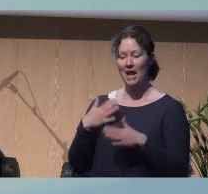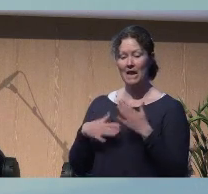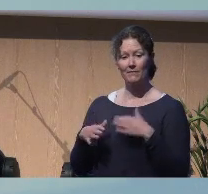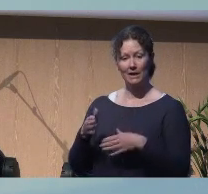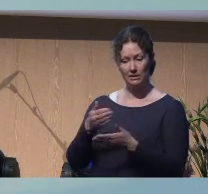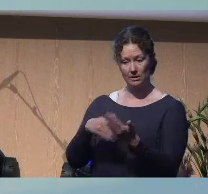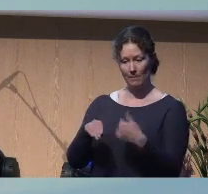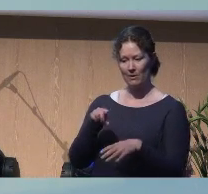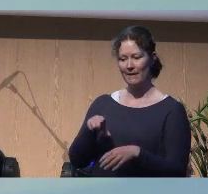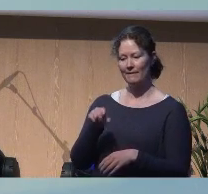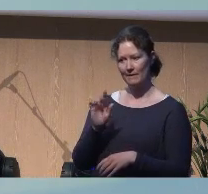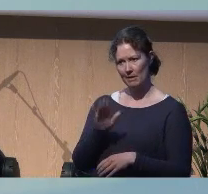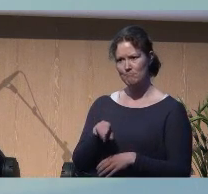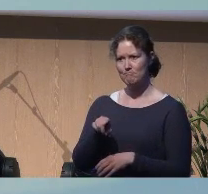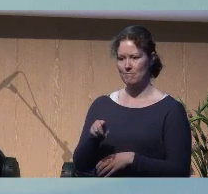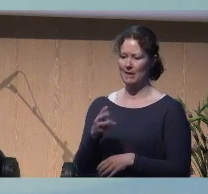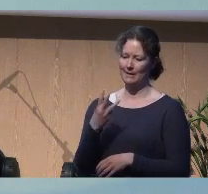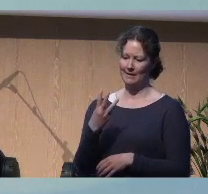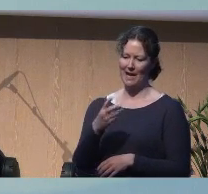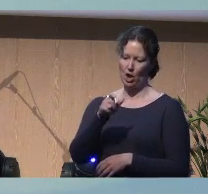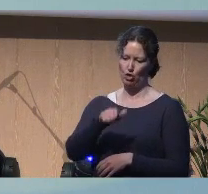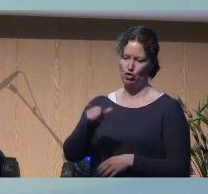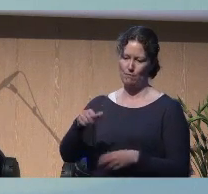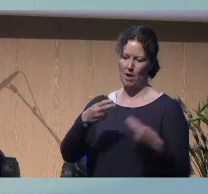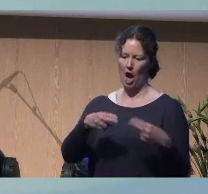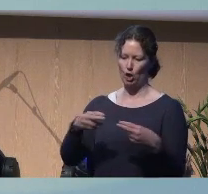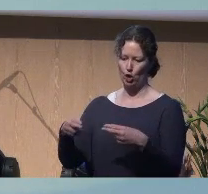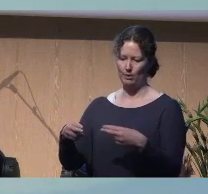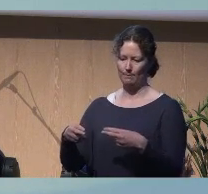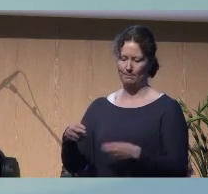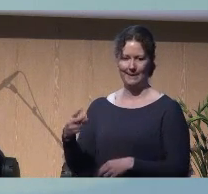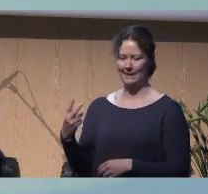velferdssamfunnet finnes det tre typer aktører, ikke to.